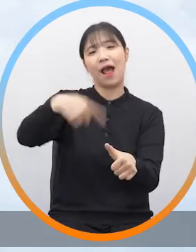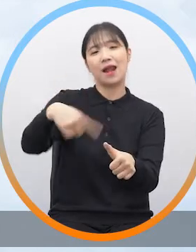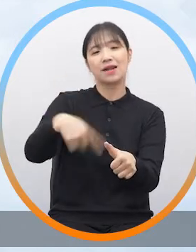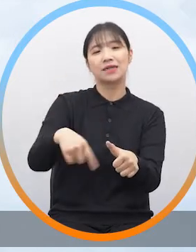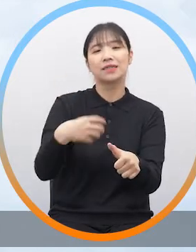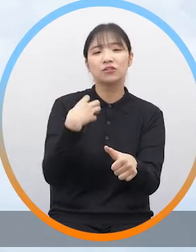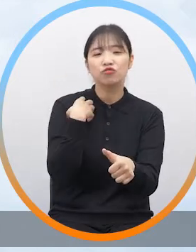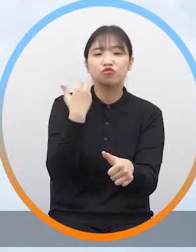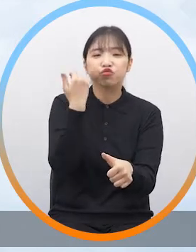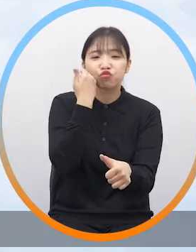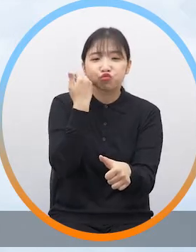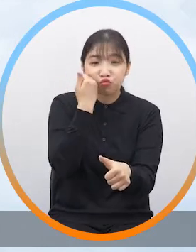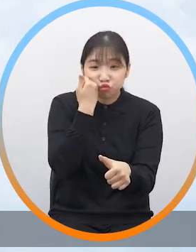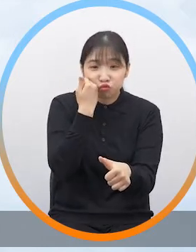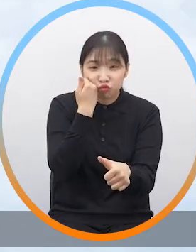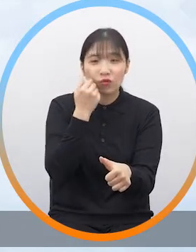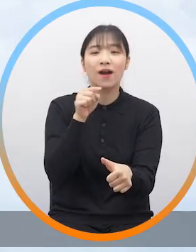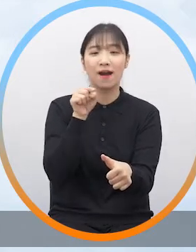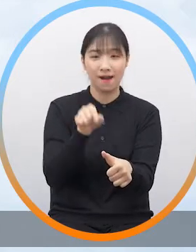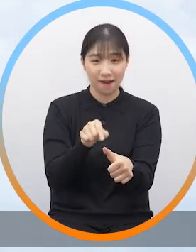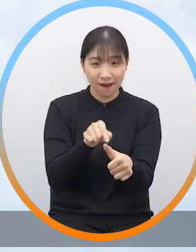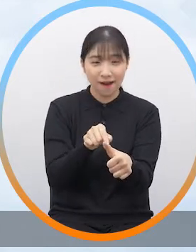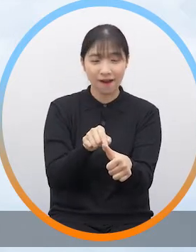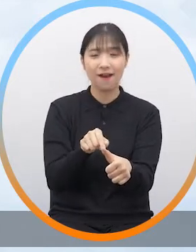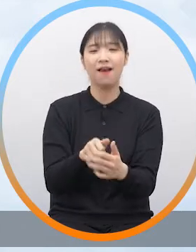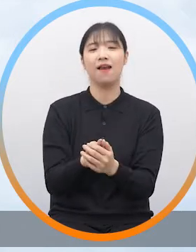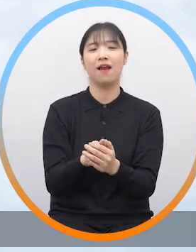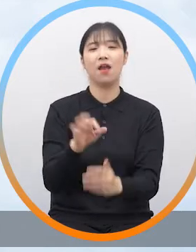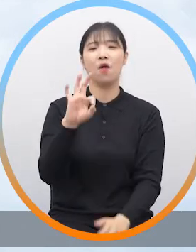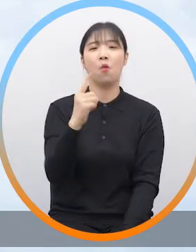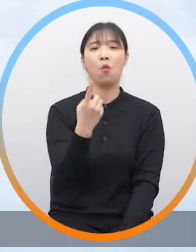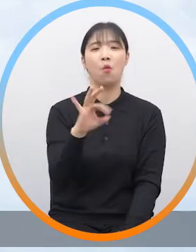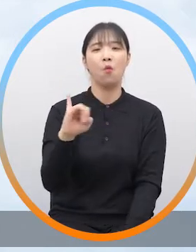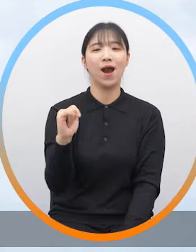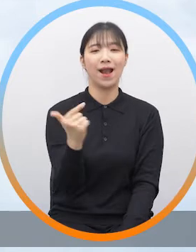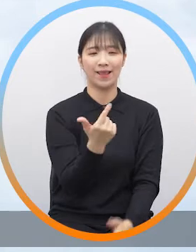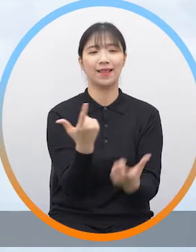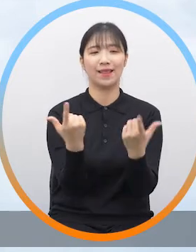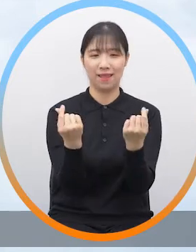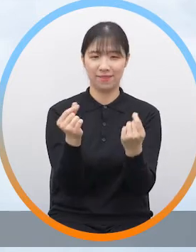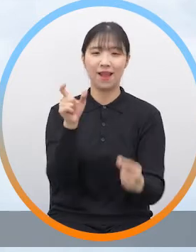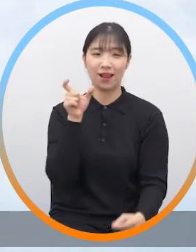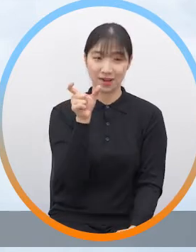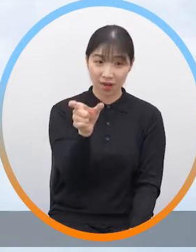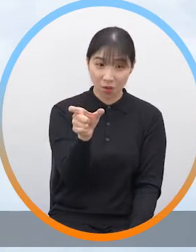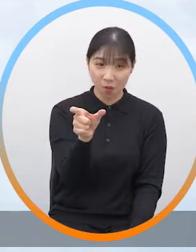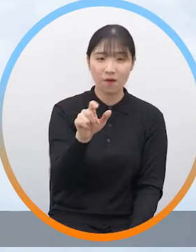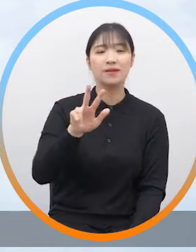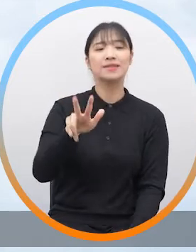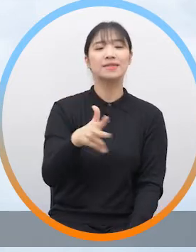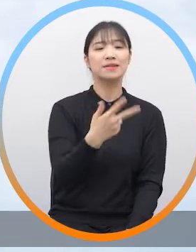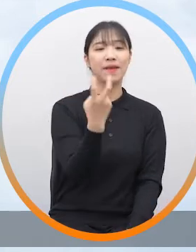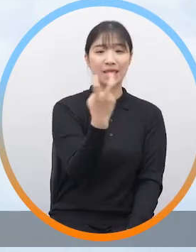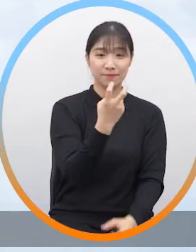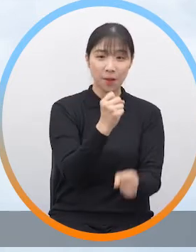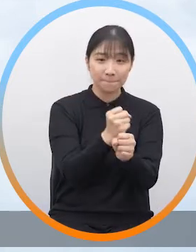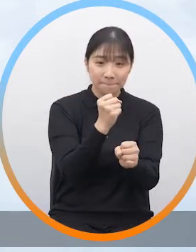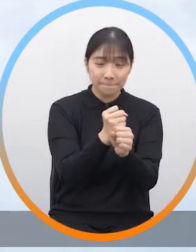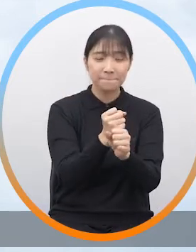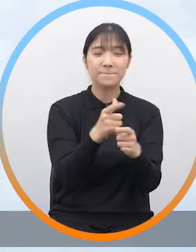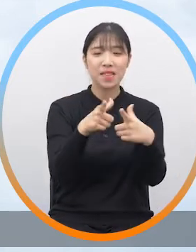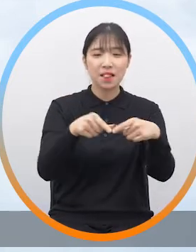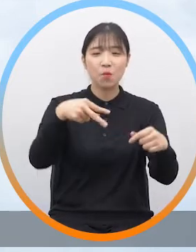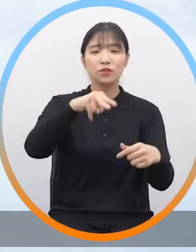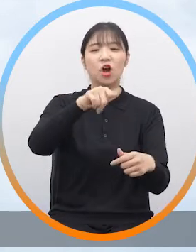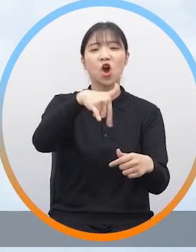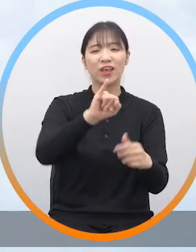가르쳤던 그 바로 성인이 박사 왕인이다, 이런 기록이 720년에 편찬된